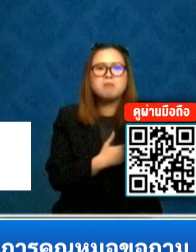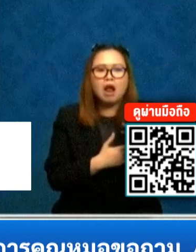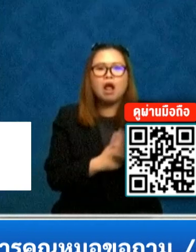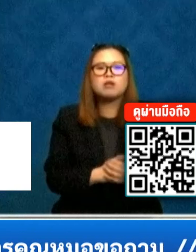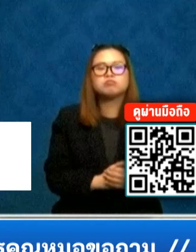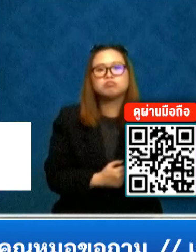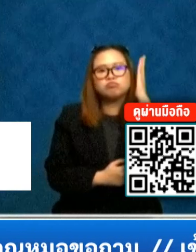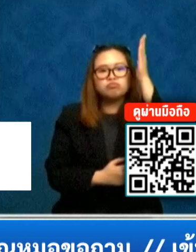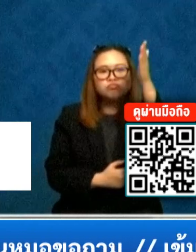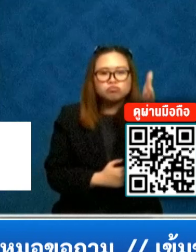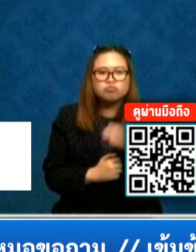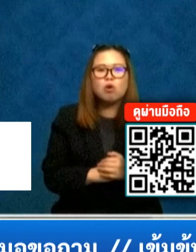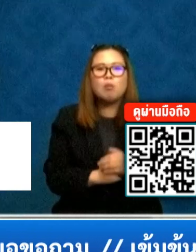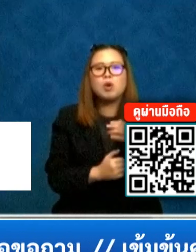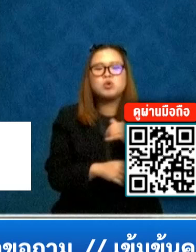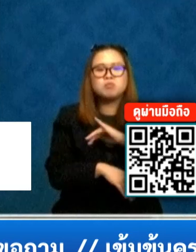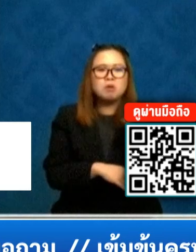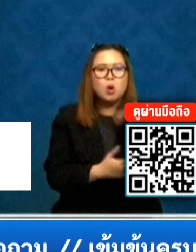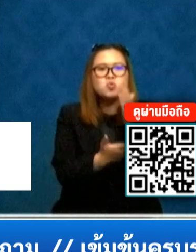งทุนหยุดการซื้อขาย